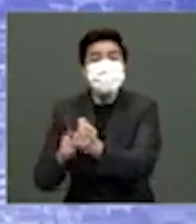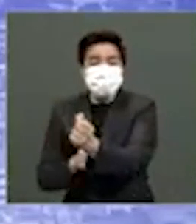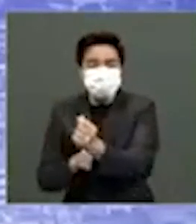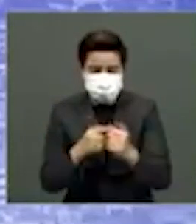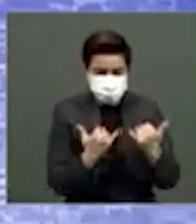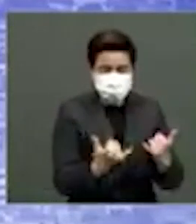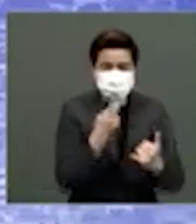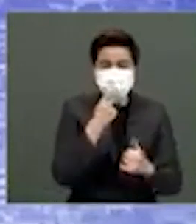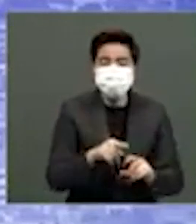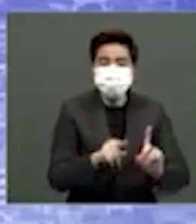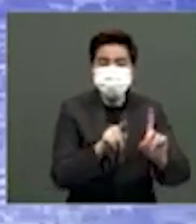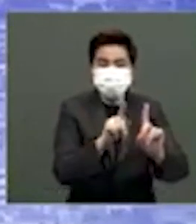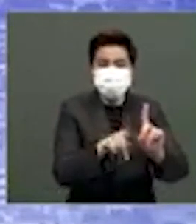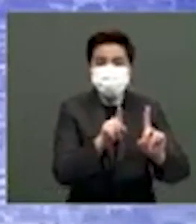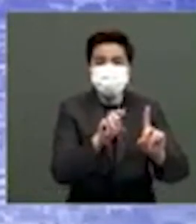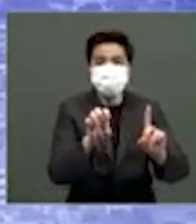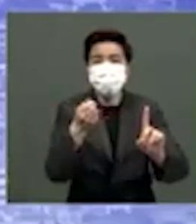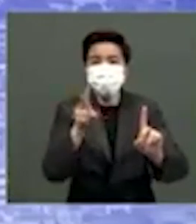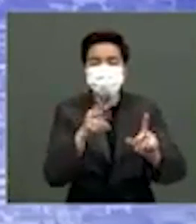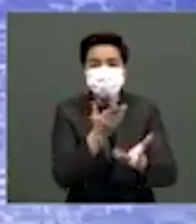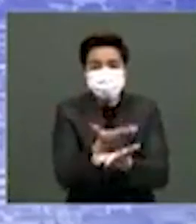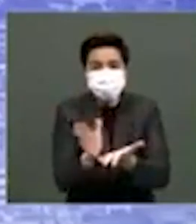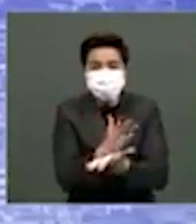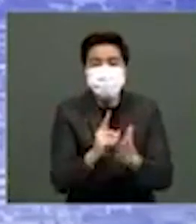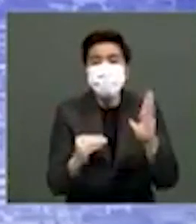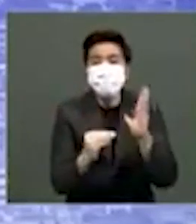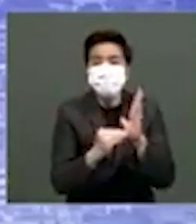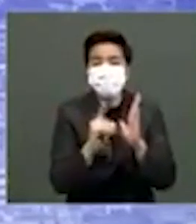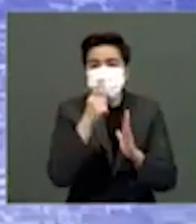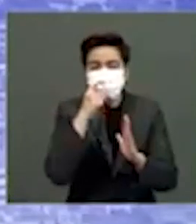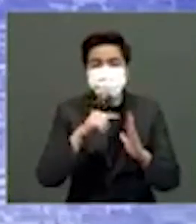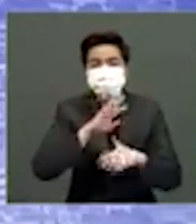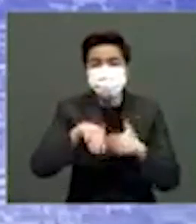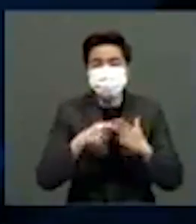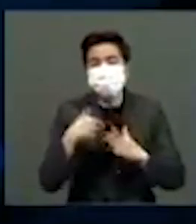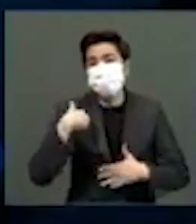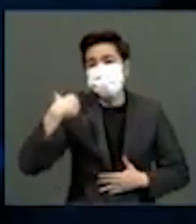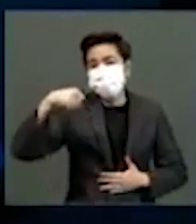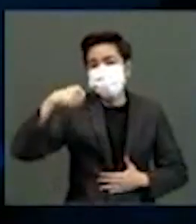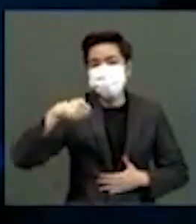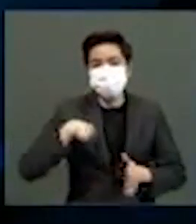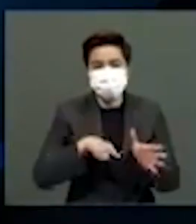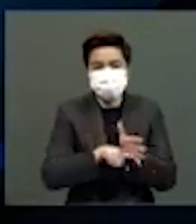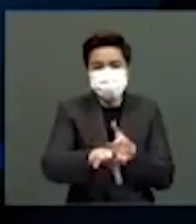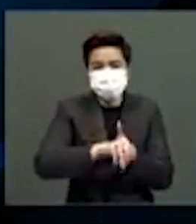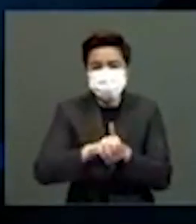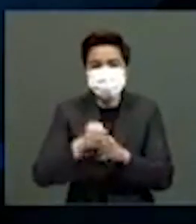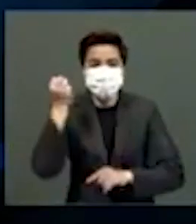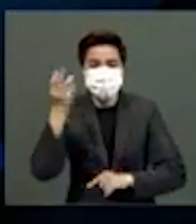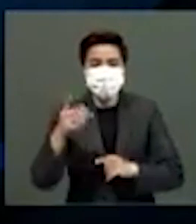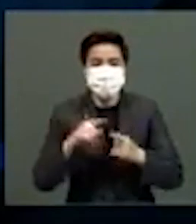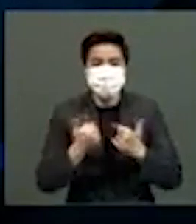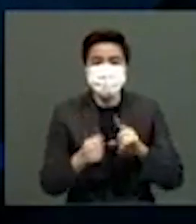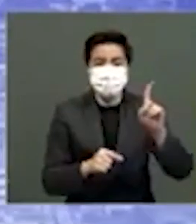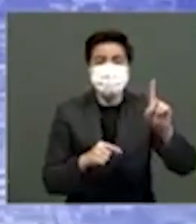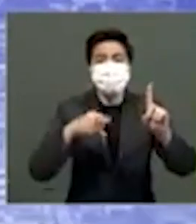ครับ 1,112 รายเนี่ยเขาแบ่งออกมาว่ามีเขตทั้งหมด10เขตที่มีตัวเลขสูง1